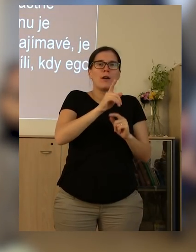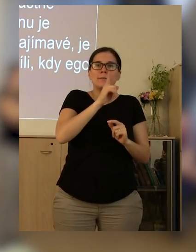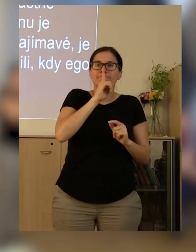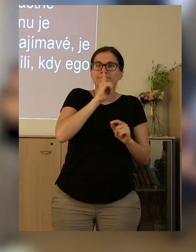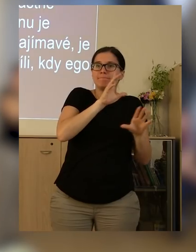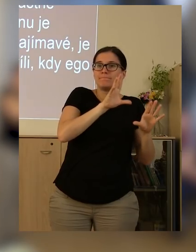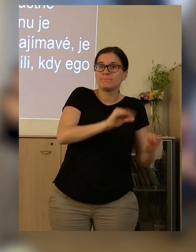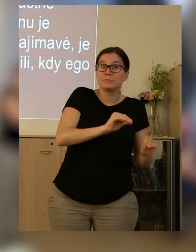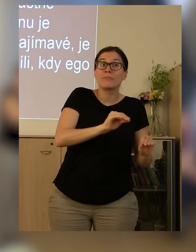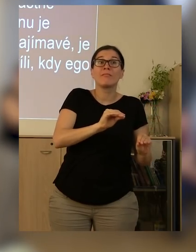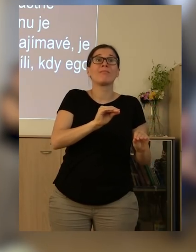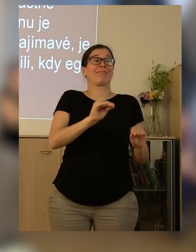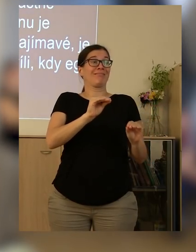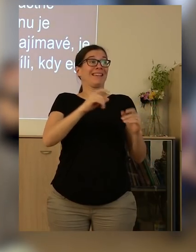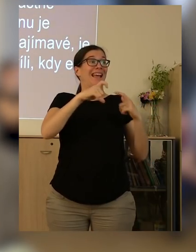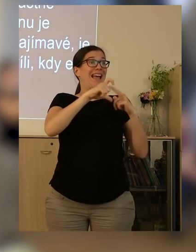Když mluví ego,